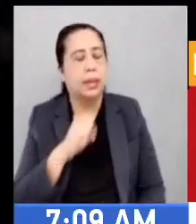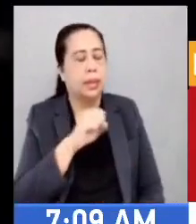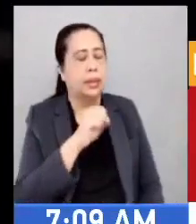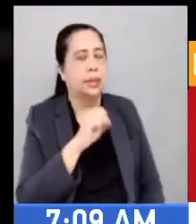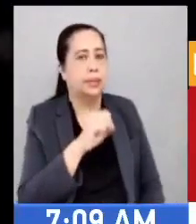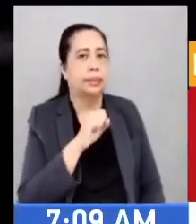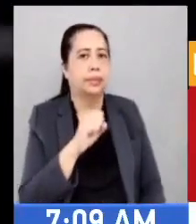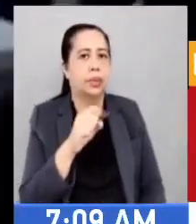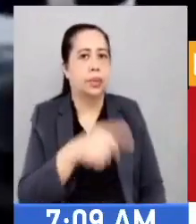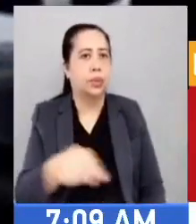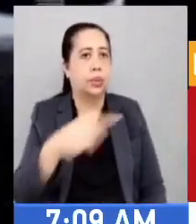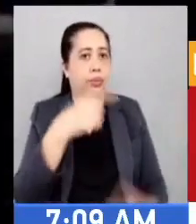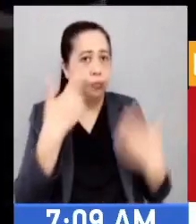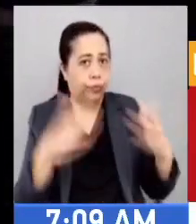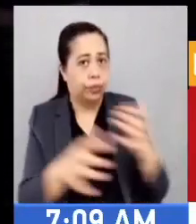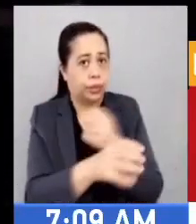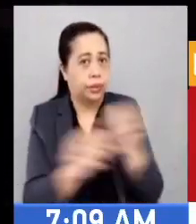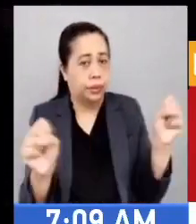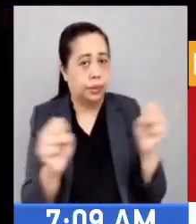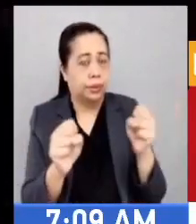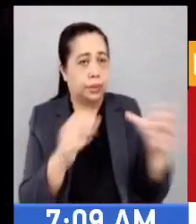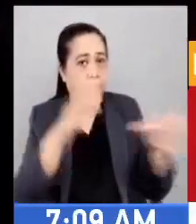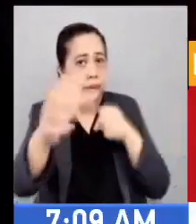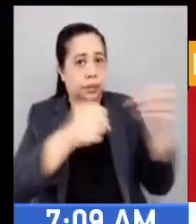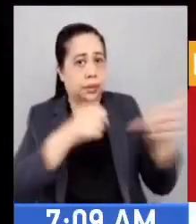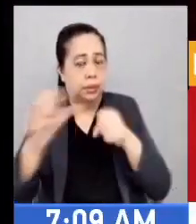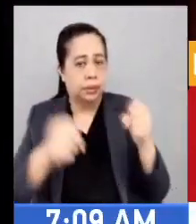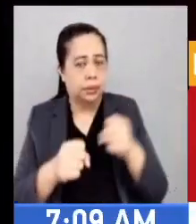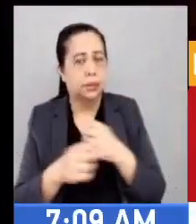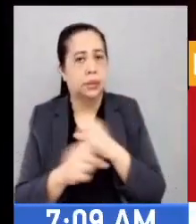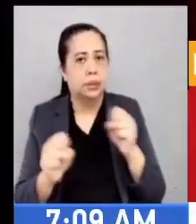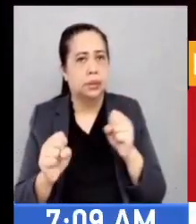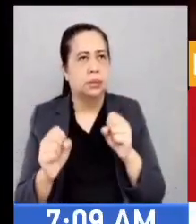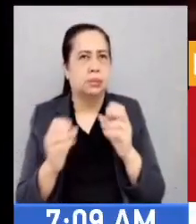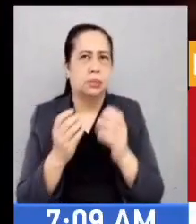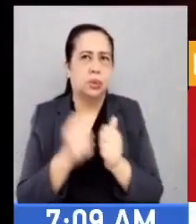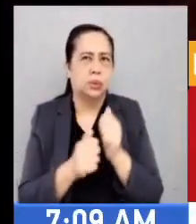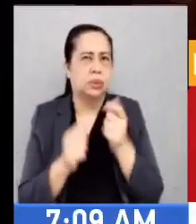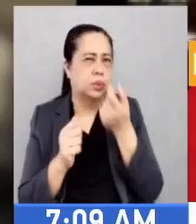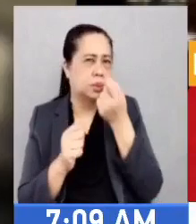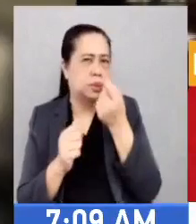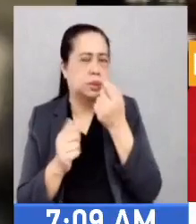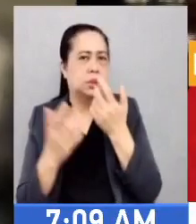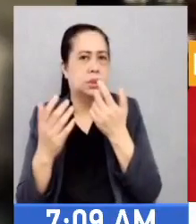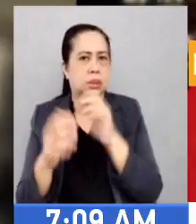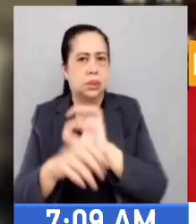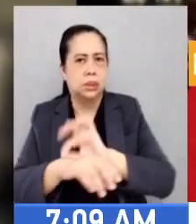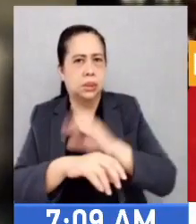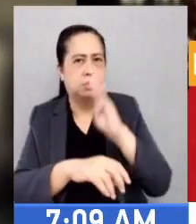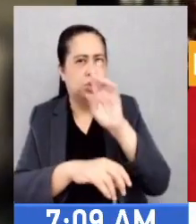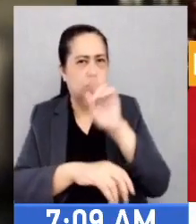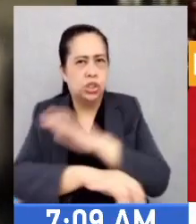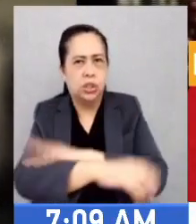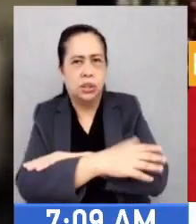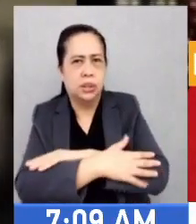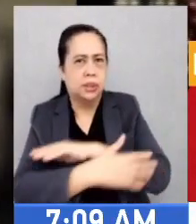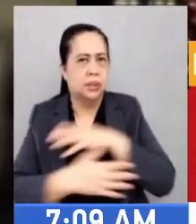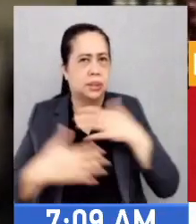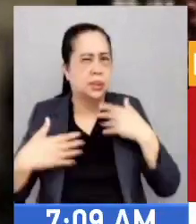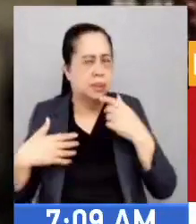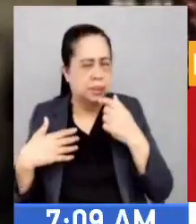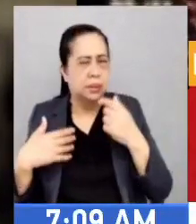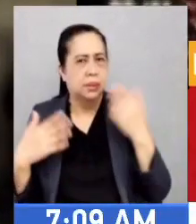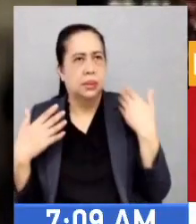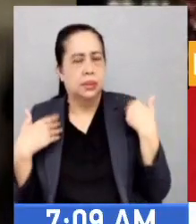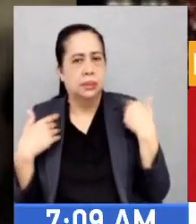mga na-rescue po is usually may mga sunog po, burn po sa mga katawan nila. Mm. And hindi